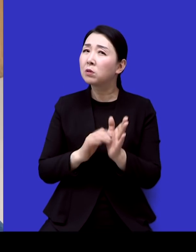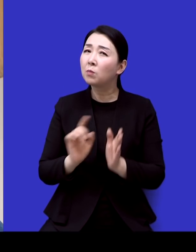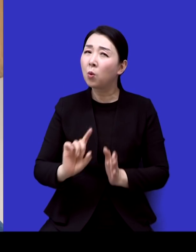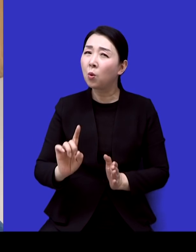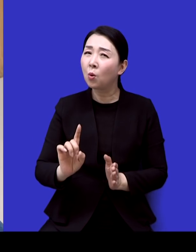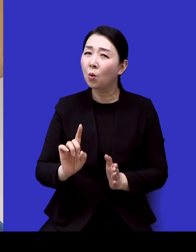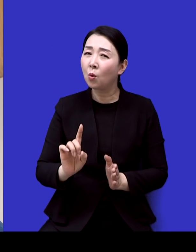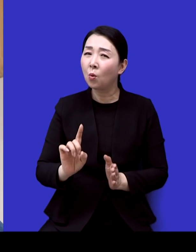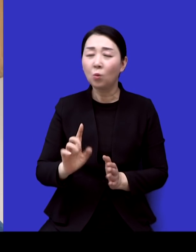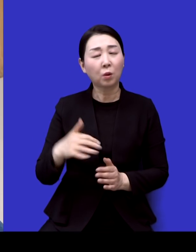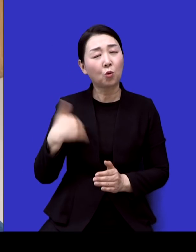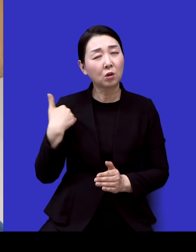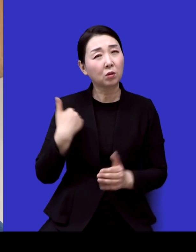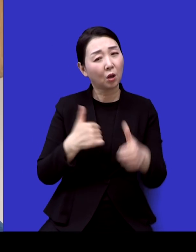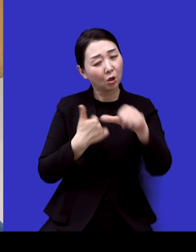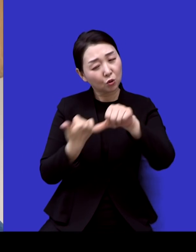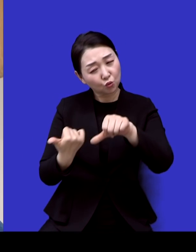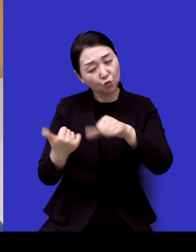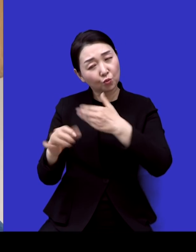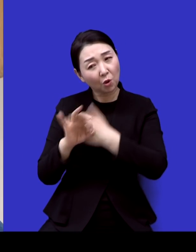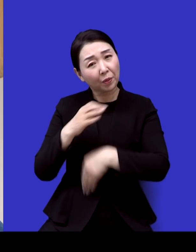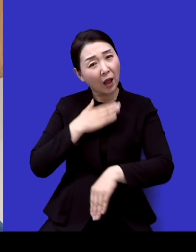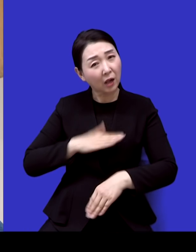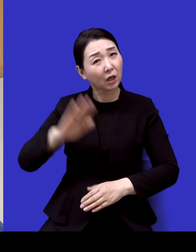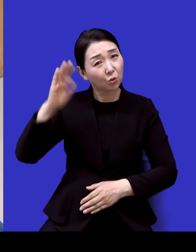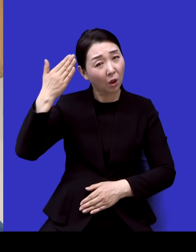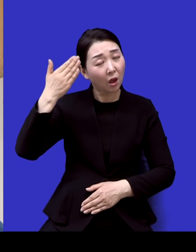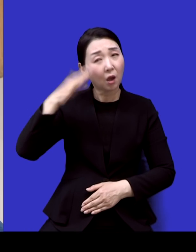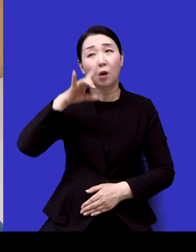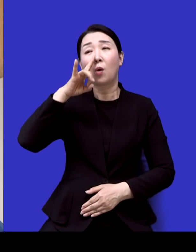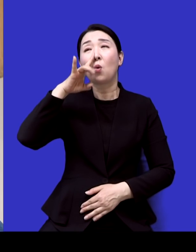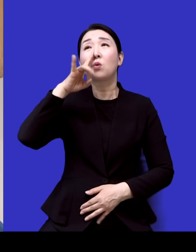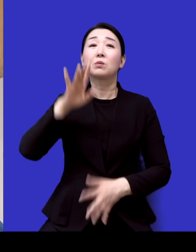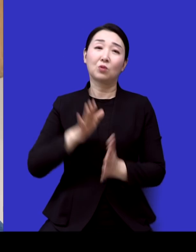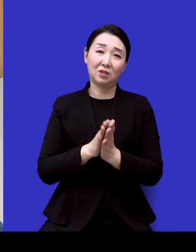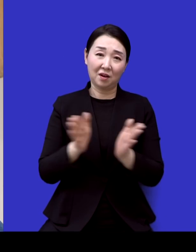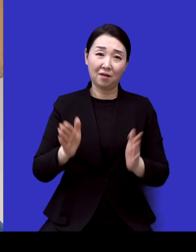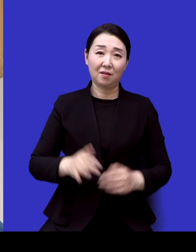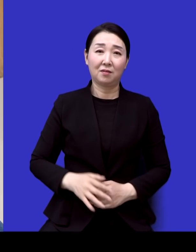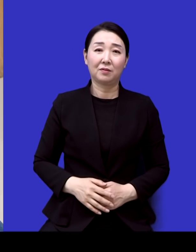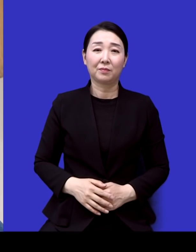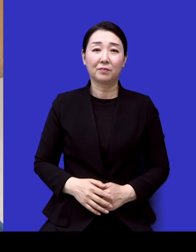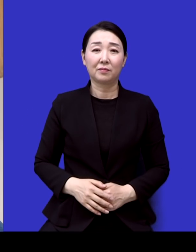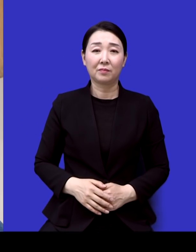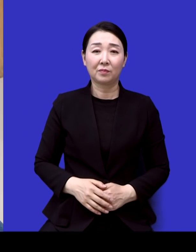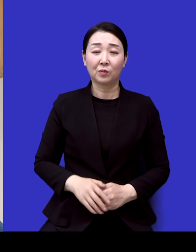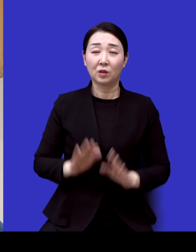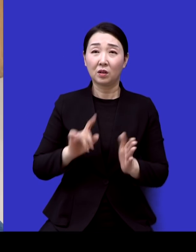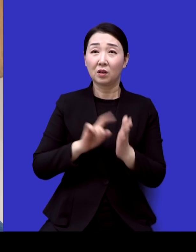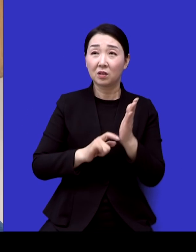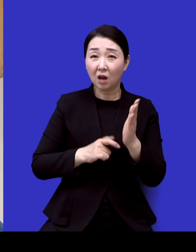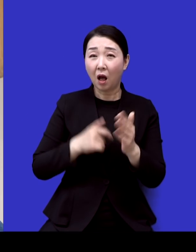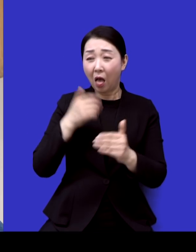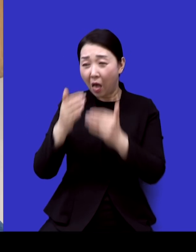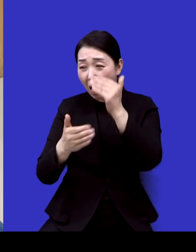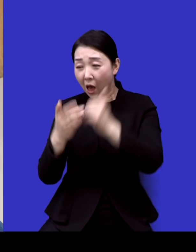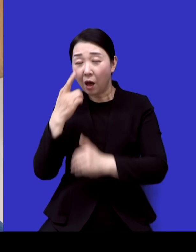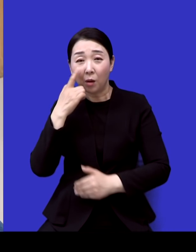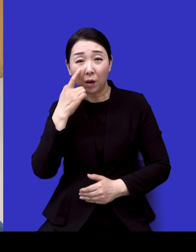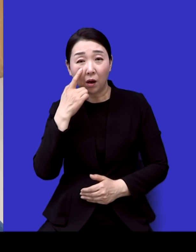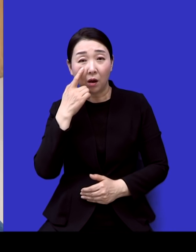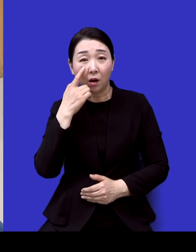어. 모르겠다. 죽으면 알게 되겠지. 이렇게 호기심으로 시작했는데요. 네. 이제 시간이 지나니까 이